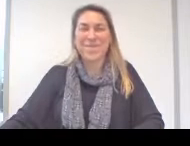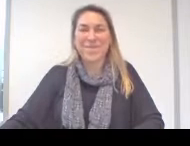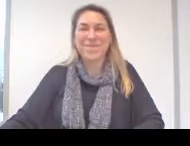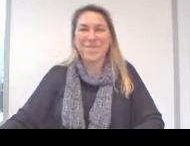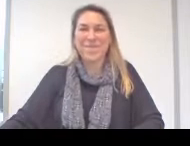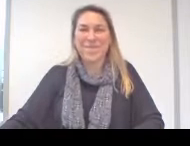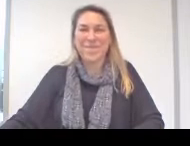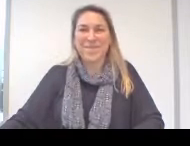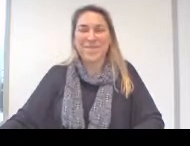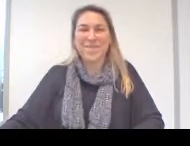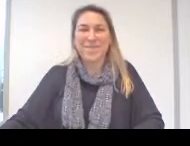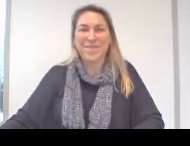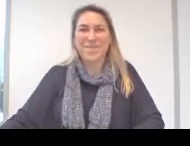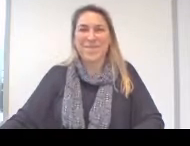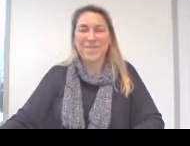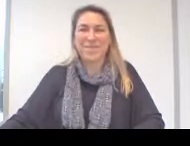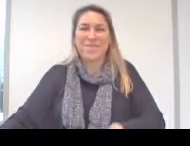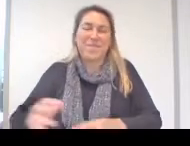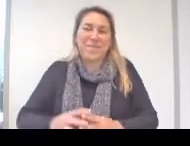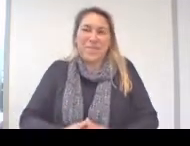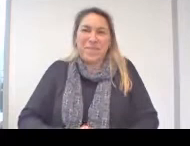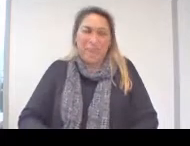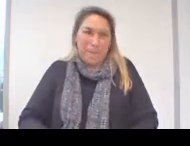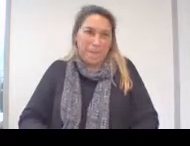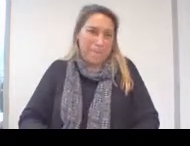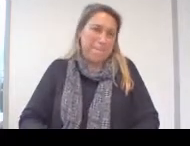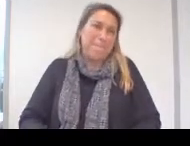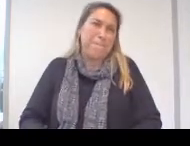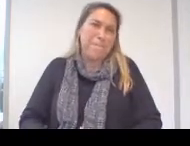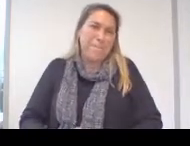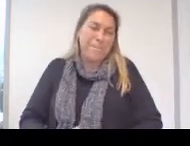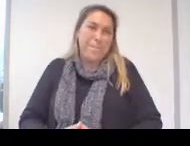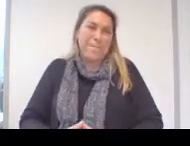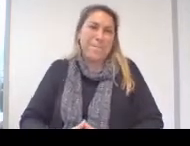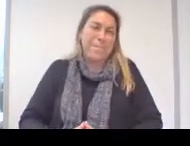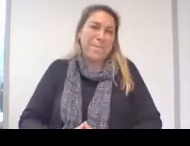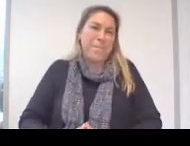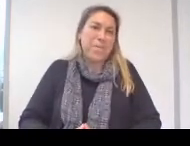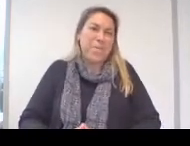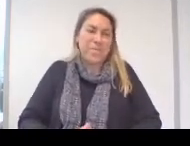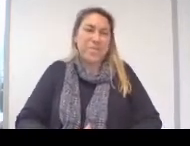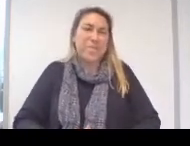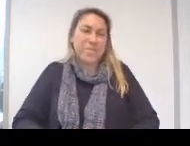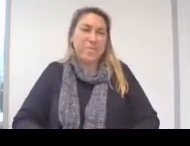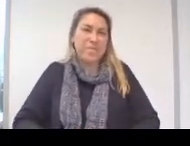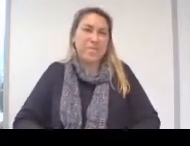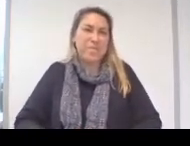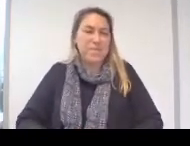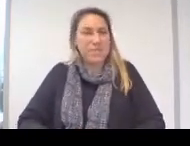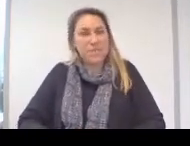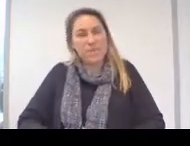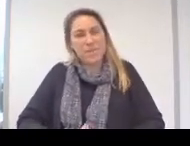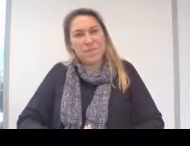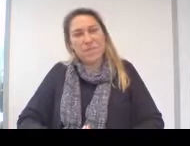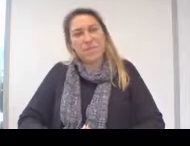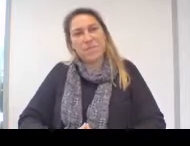fait, permet aux candidats qui le suivent, il y a trois options, hein. Donc, il y a un tronc commun en première année, puis en deuxième année, on peut